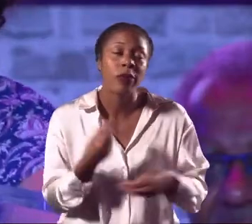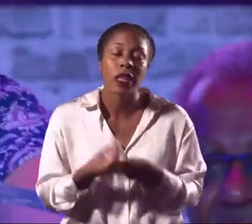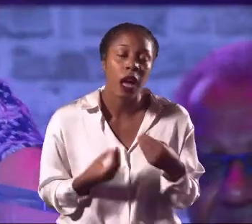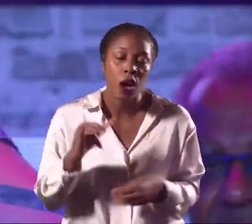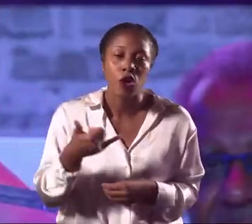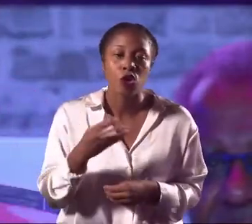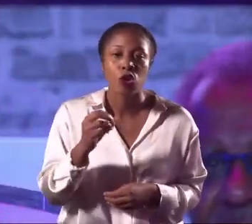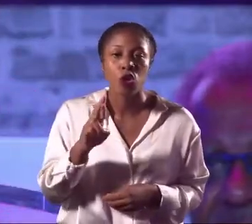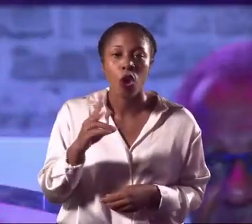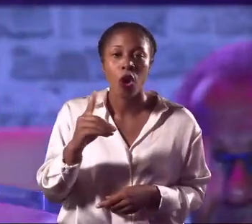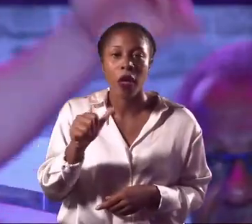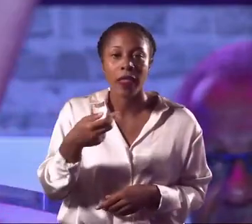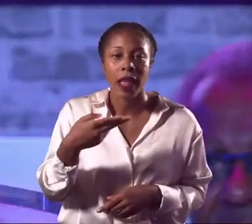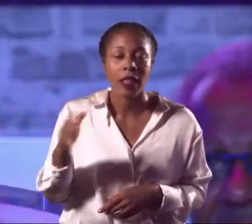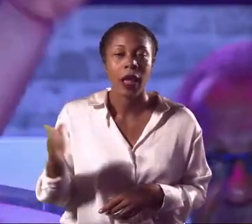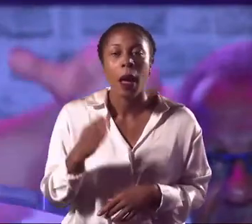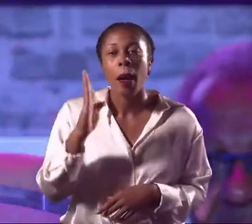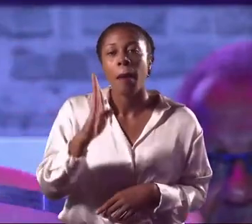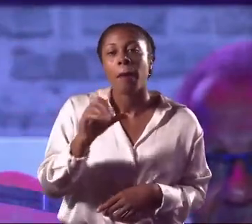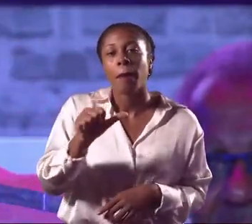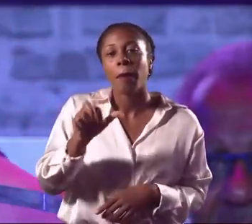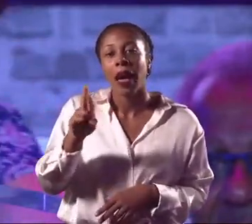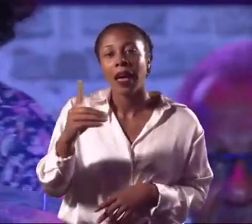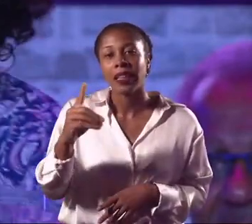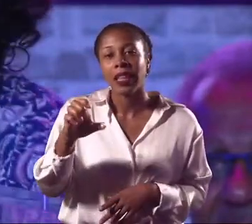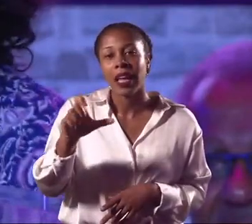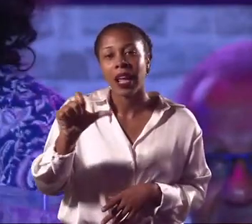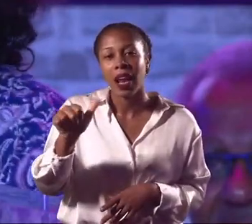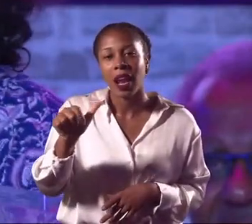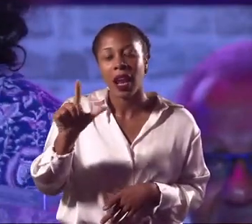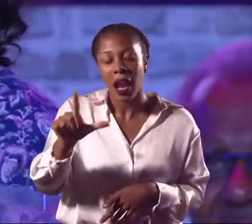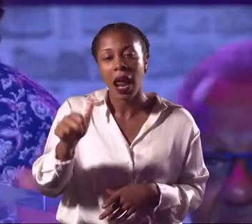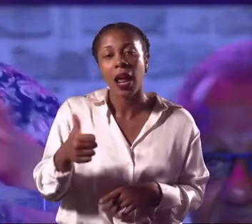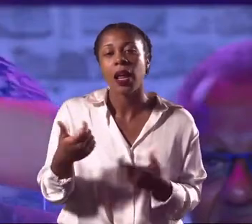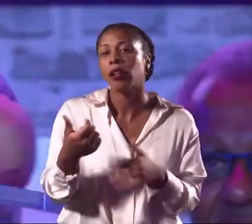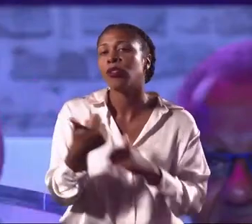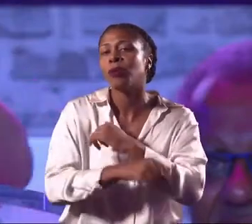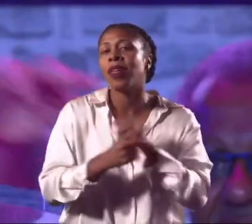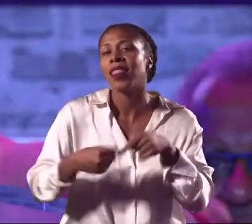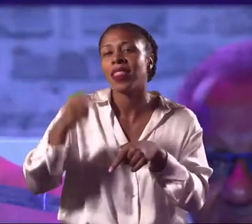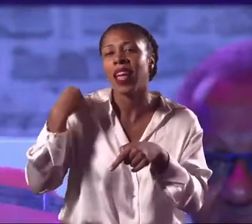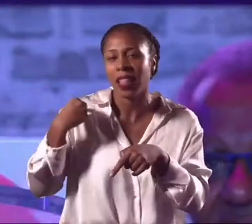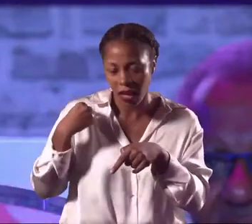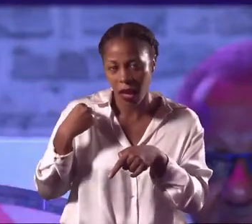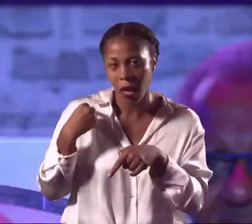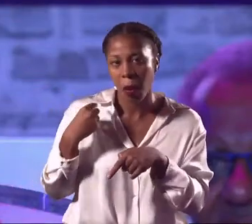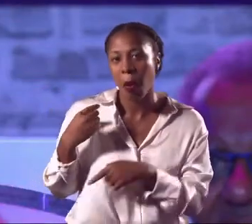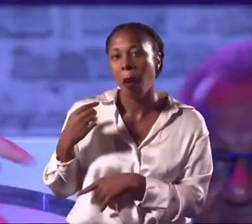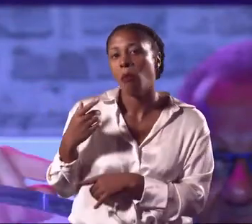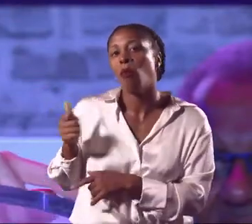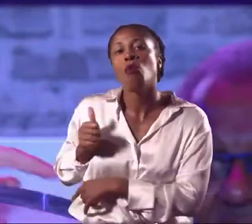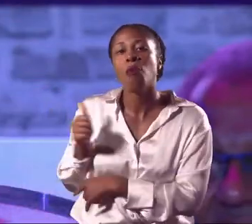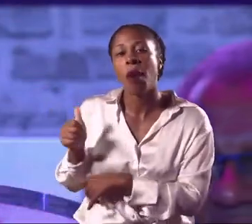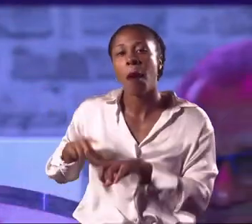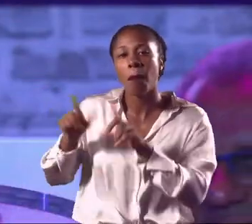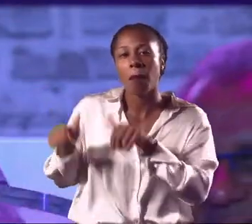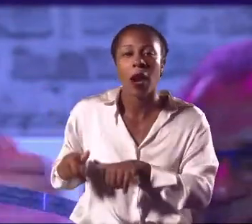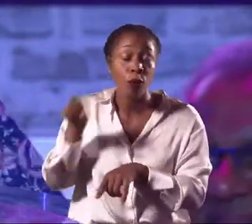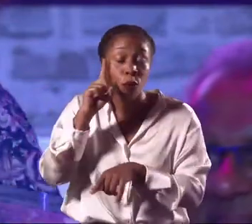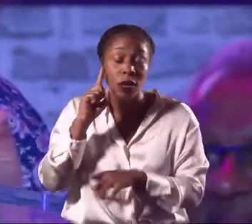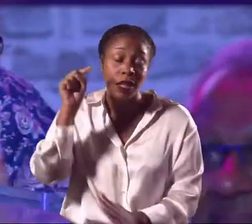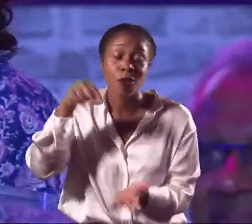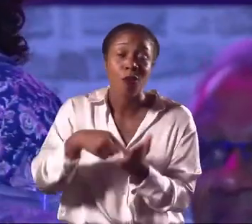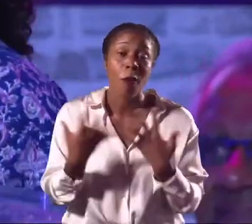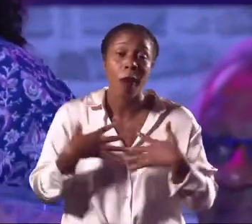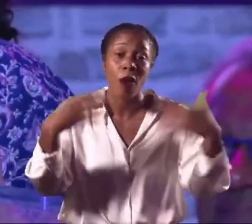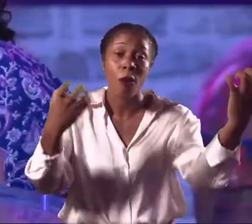Je ne sais pas si vous avez remarqué, il y avait un premier débat des têtes de liste la semaine dernière. Jordan Bardella, c'était le seul qui n'était pas là. Normal, le débat avait lieu au Parlement européen, donc